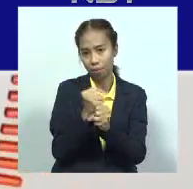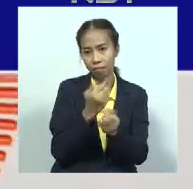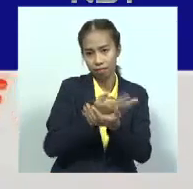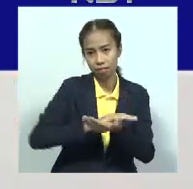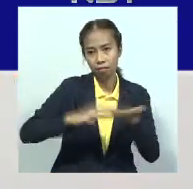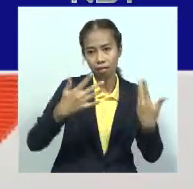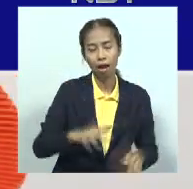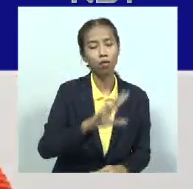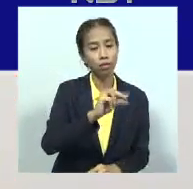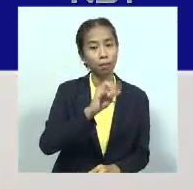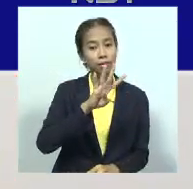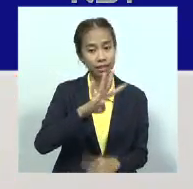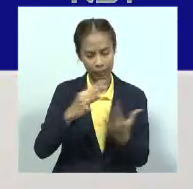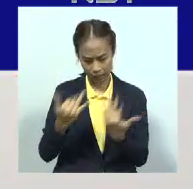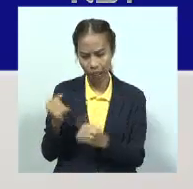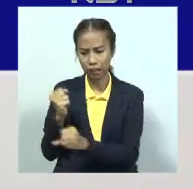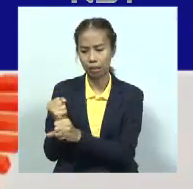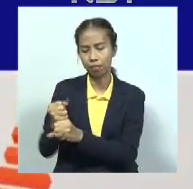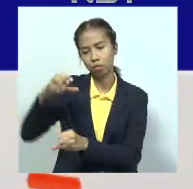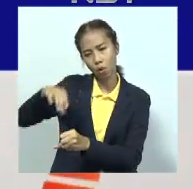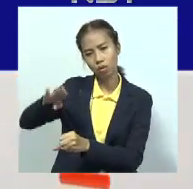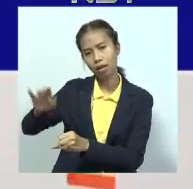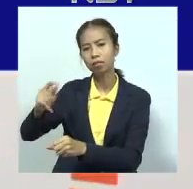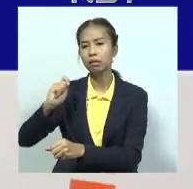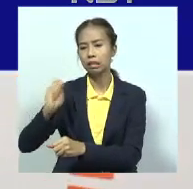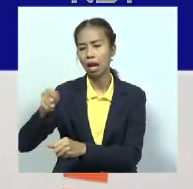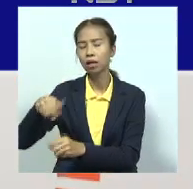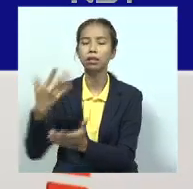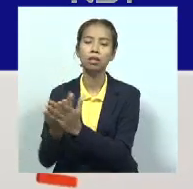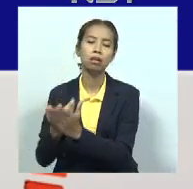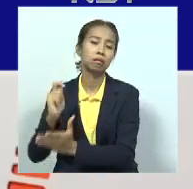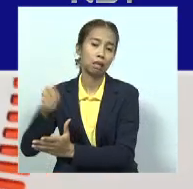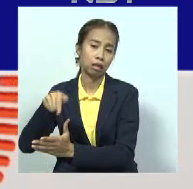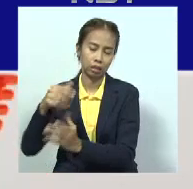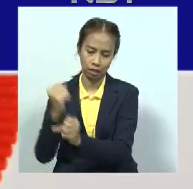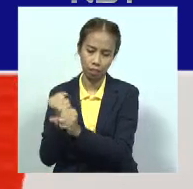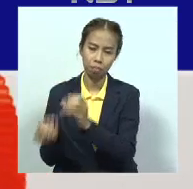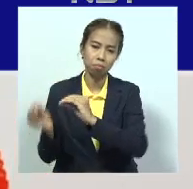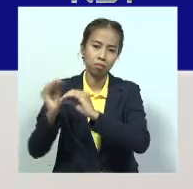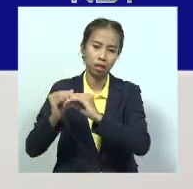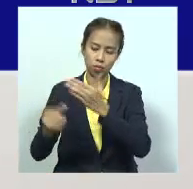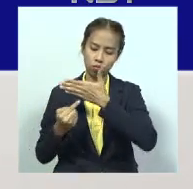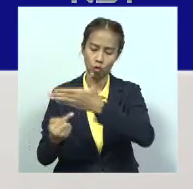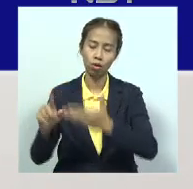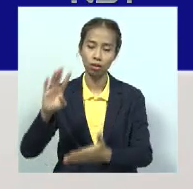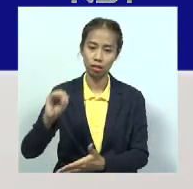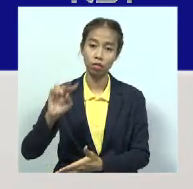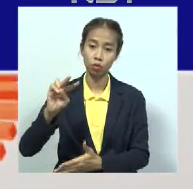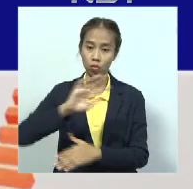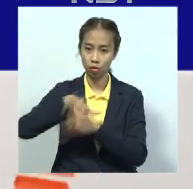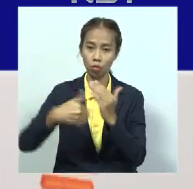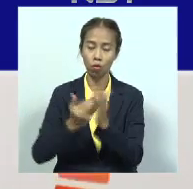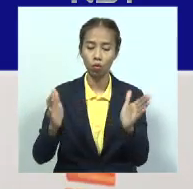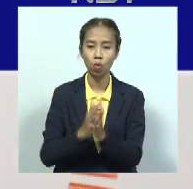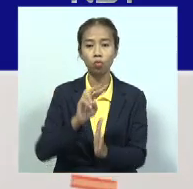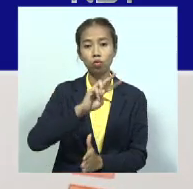และกำลังอยู่ในระหว่างการว่าจ้างบริษัทเอกชนเพื่อเข้ามาลอกท่อระบายน้ำเพิ่ม42ซอยรวมทั้งหมด205ซ